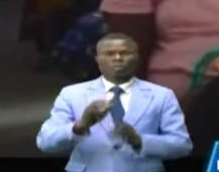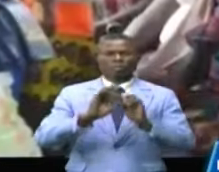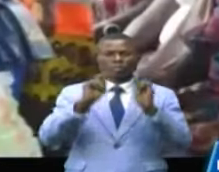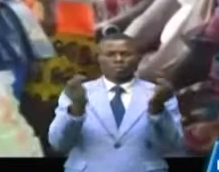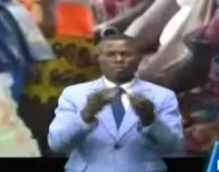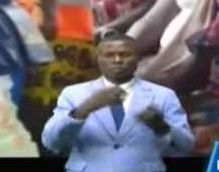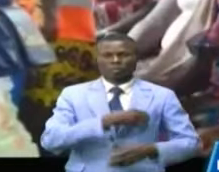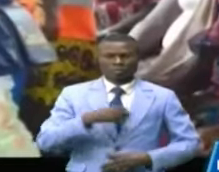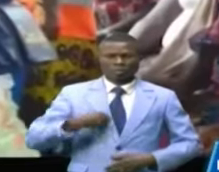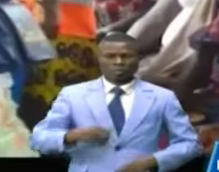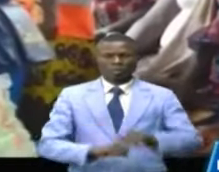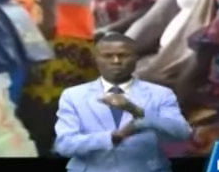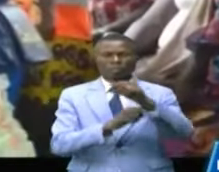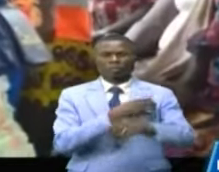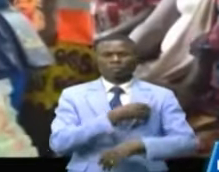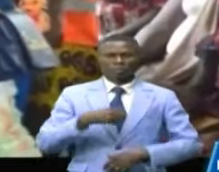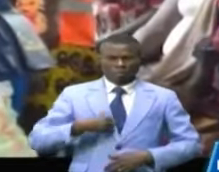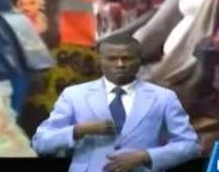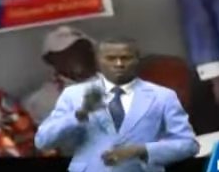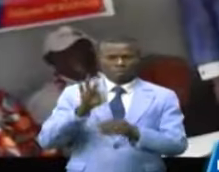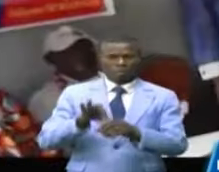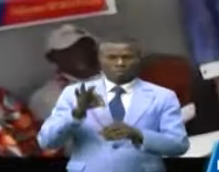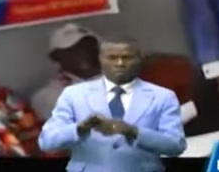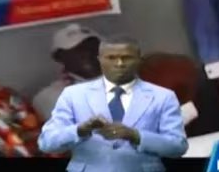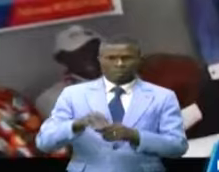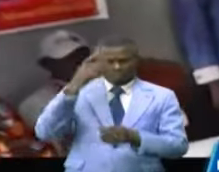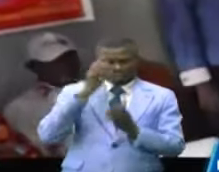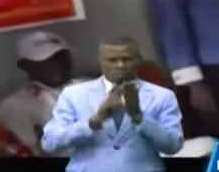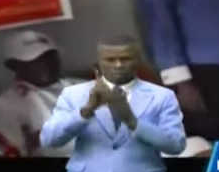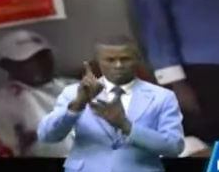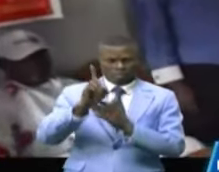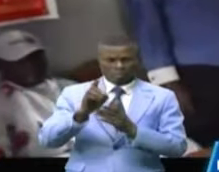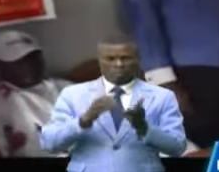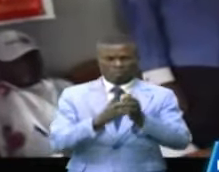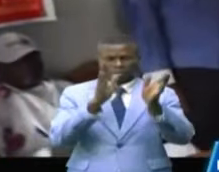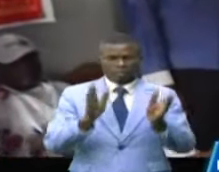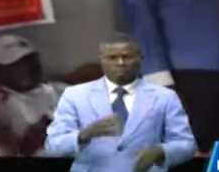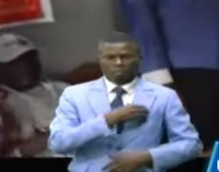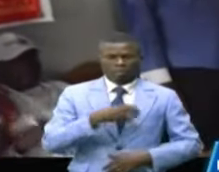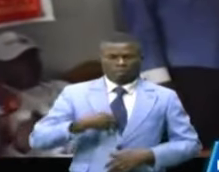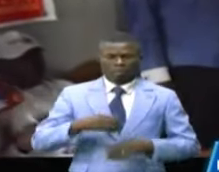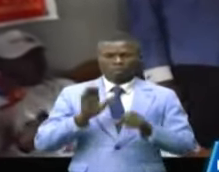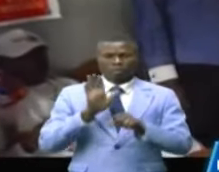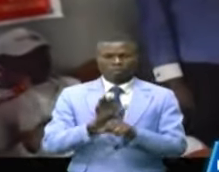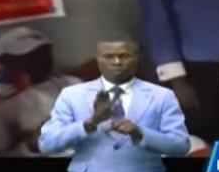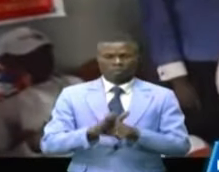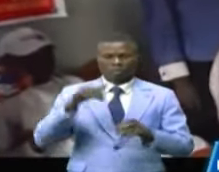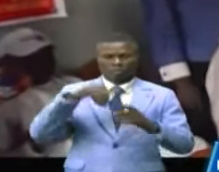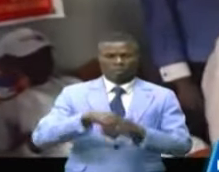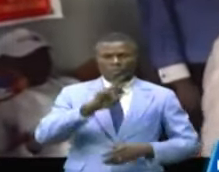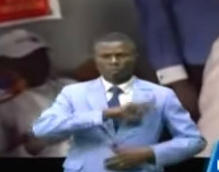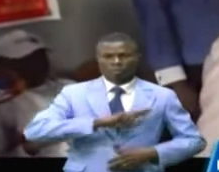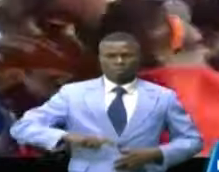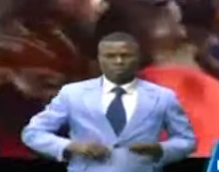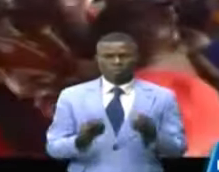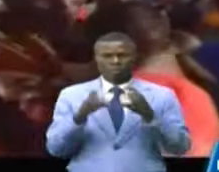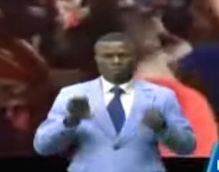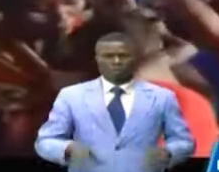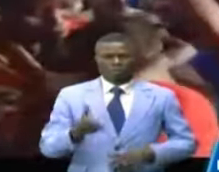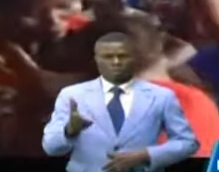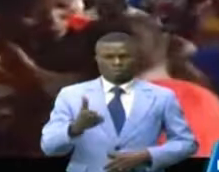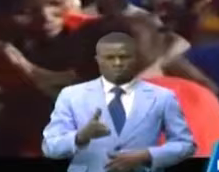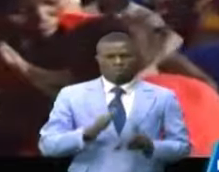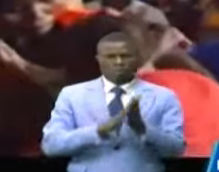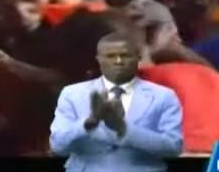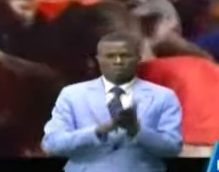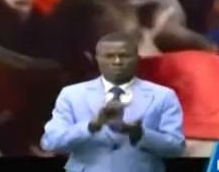à soutenir les femmes à ces élections pour l'émergence d'un leadership féminin fort en République démocratique du Congo.